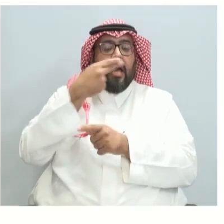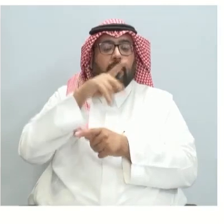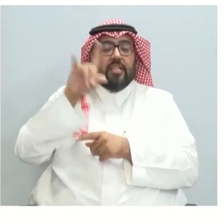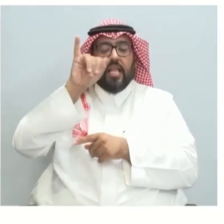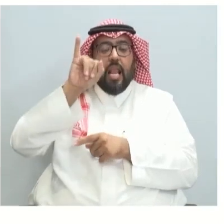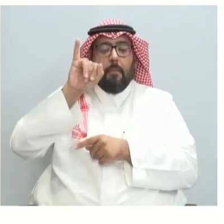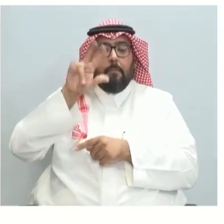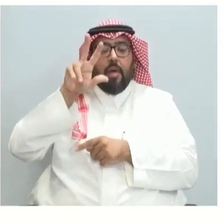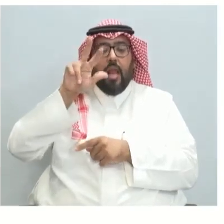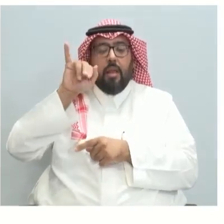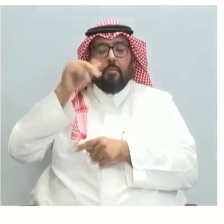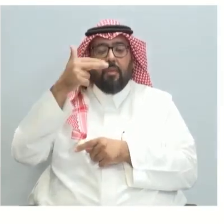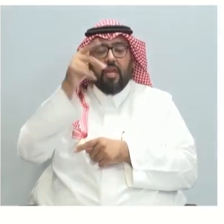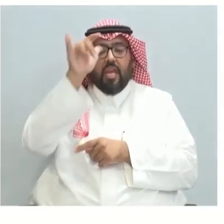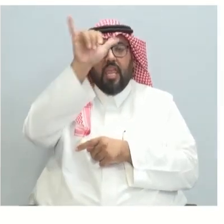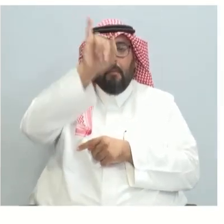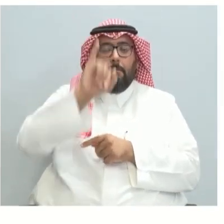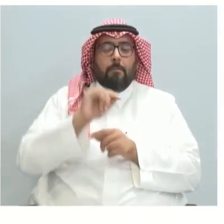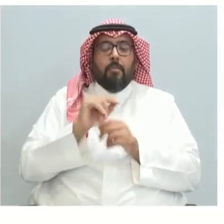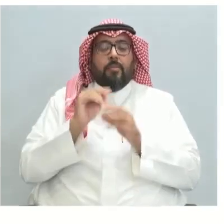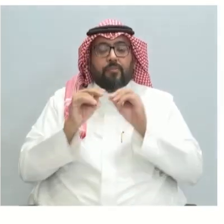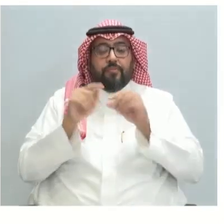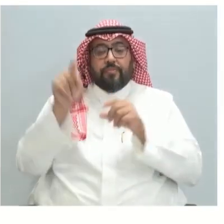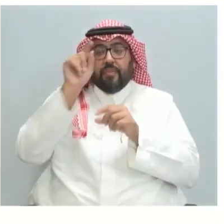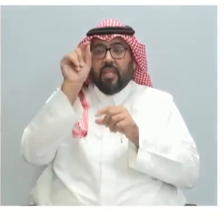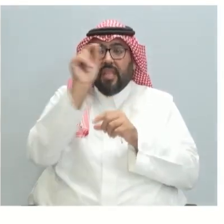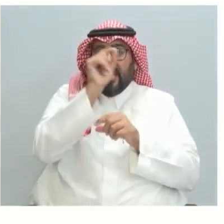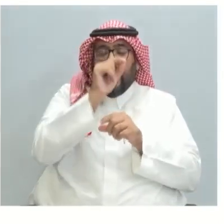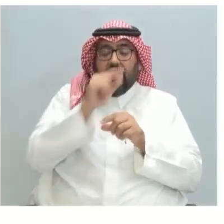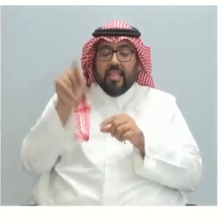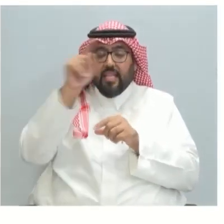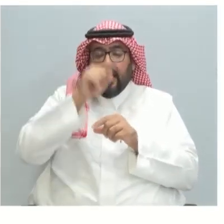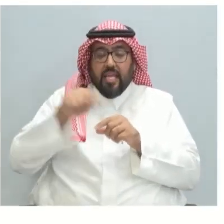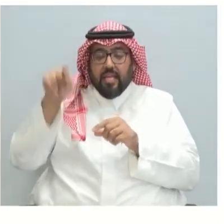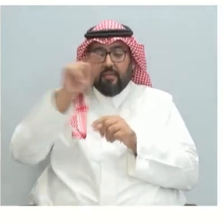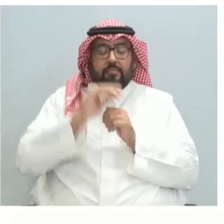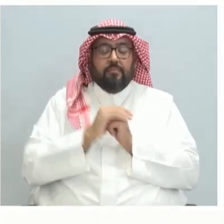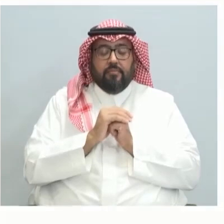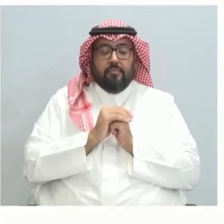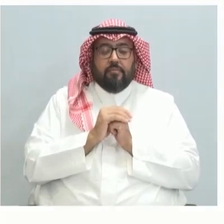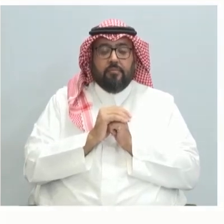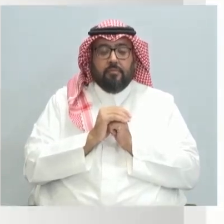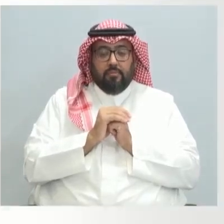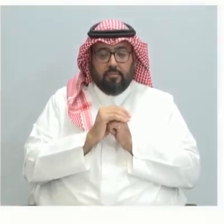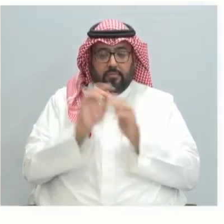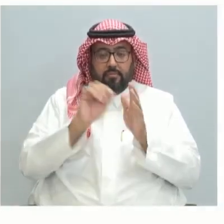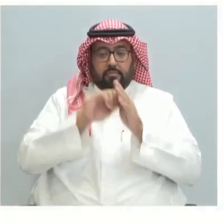اذا موضوع درسنا هو الاحصاء التمثيل بقطاعات الدائريه الجزء الاول من هذا الدرس